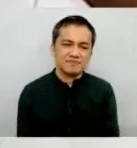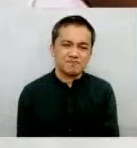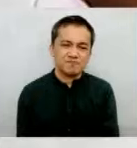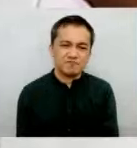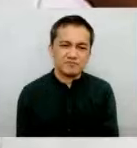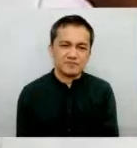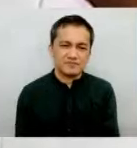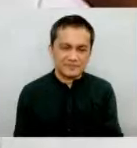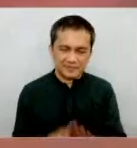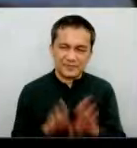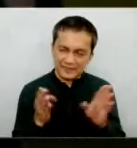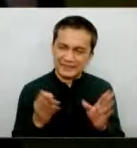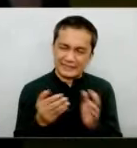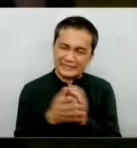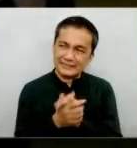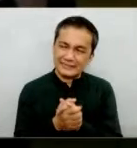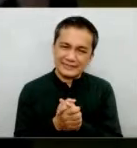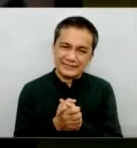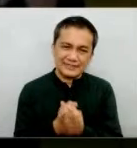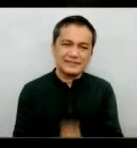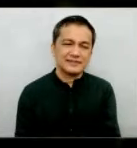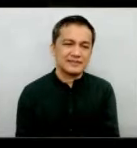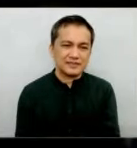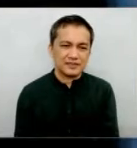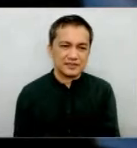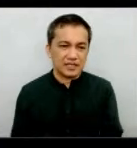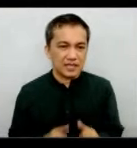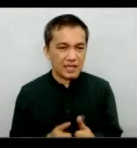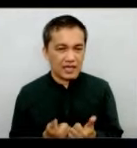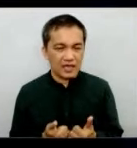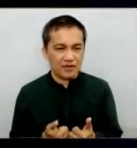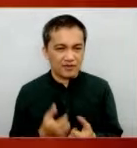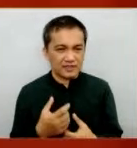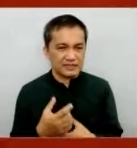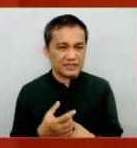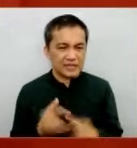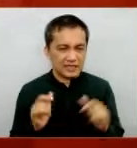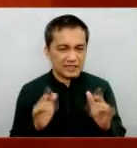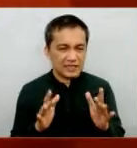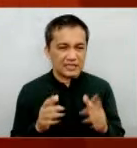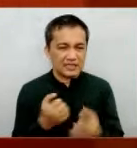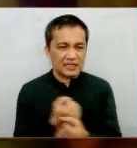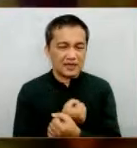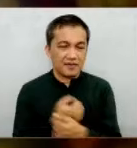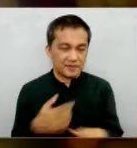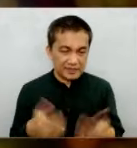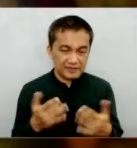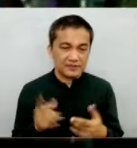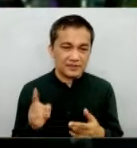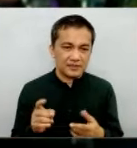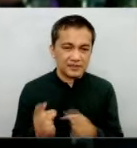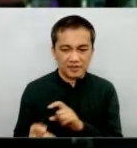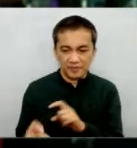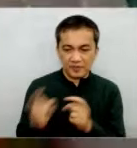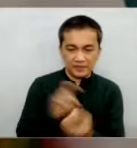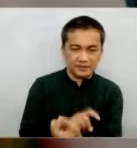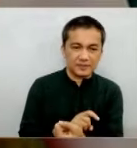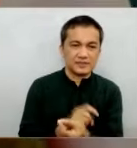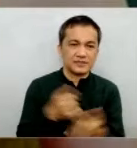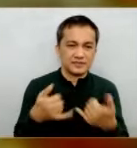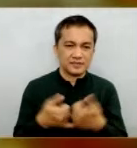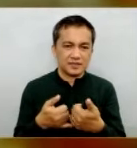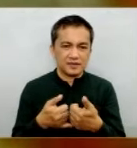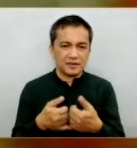open, I guess. Are you kung gaano ka light ang love life offset. Baliktad naman daw at game face